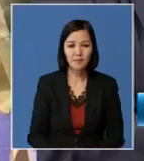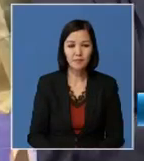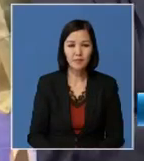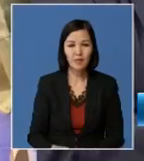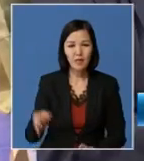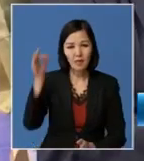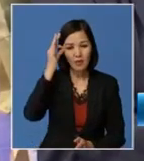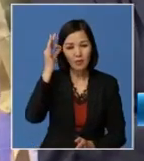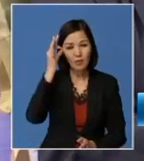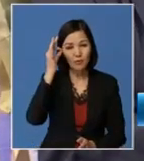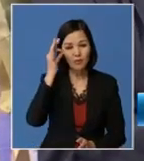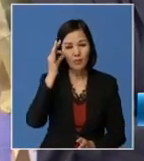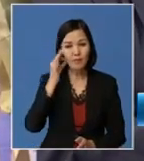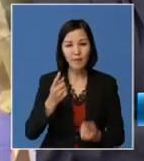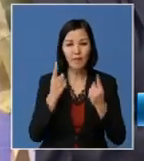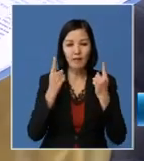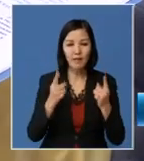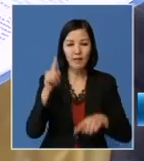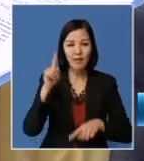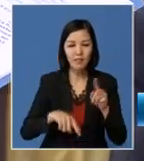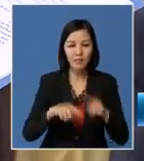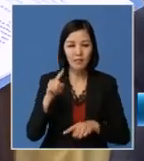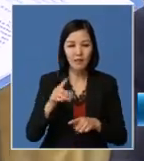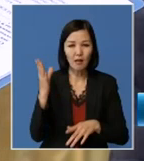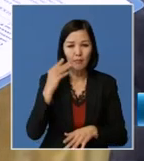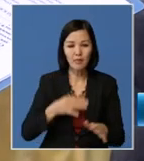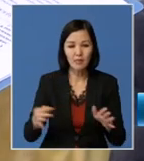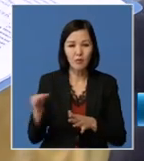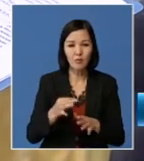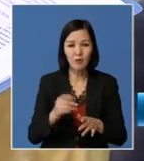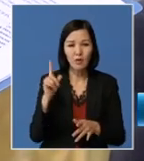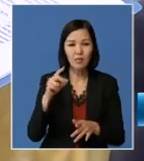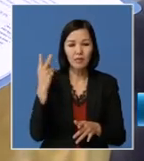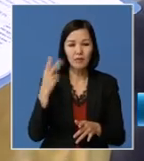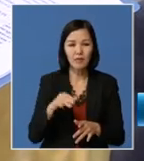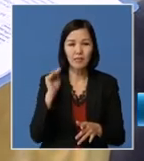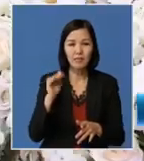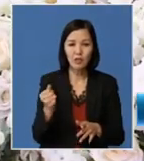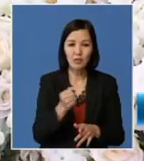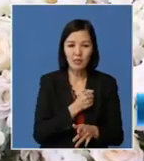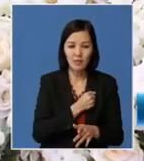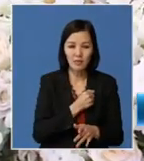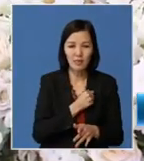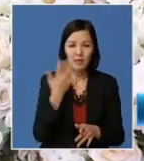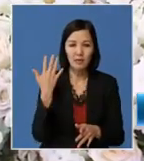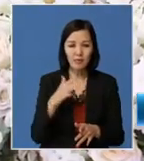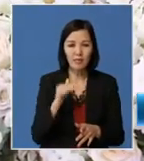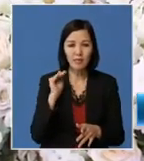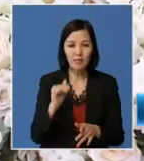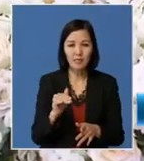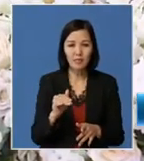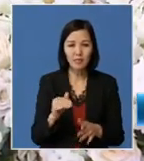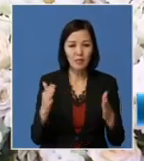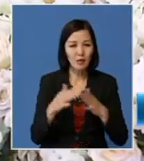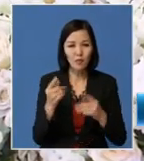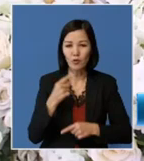Напомню, в годы Великой Отечественной войны на фронт из Алматинской области отправились более 120 тысяч солдат. Порядка 50 тысяч домой так